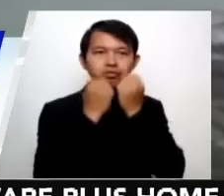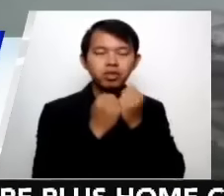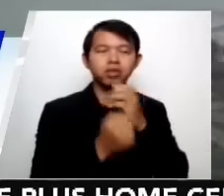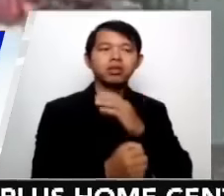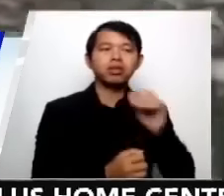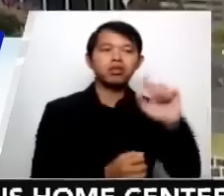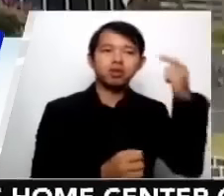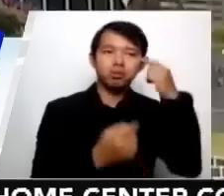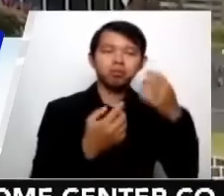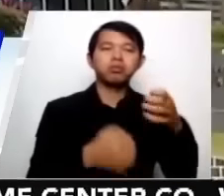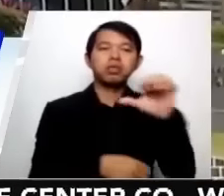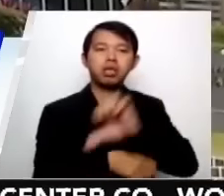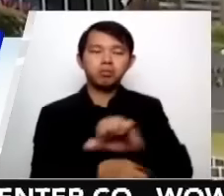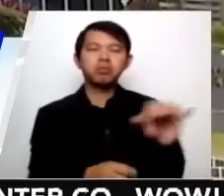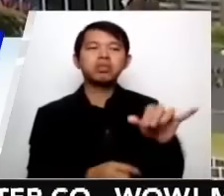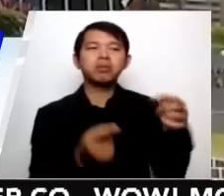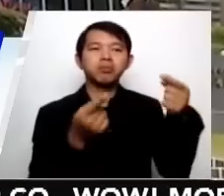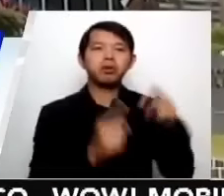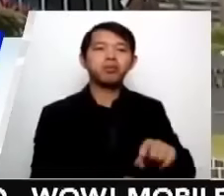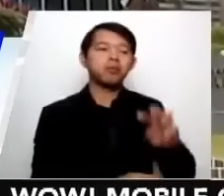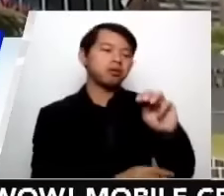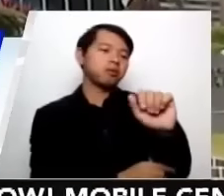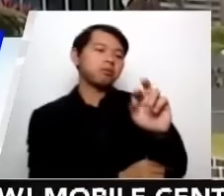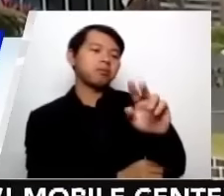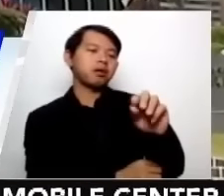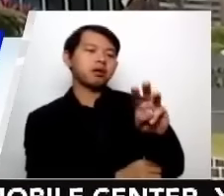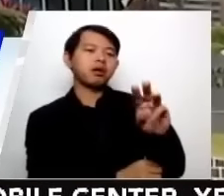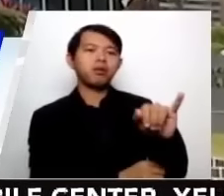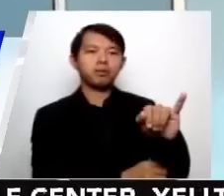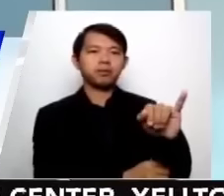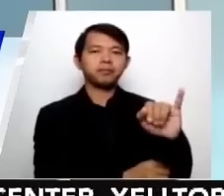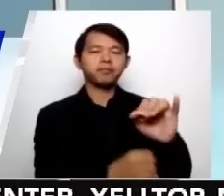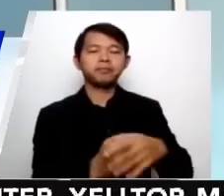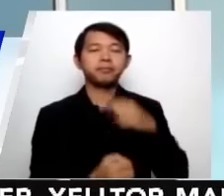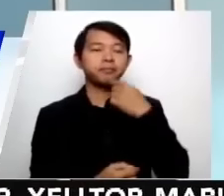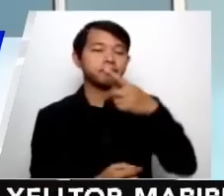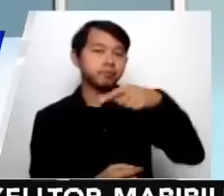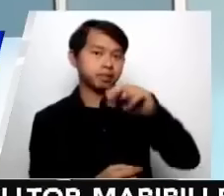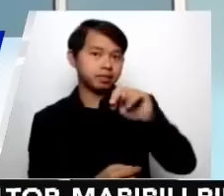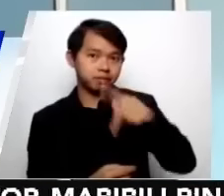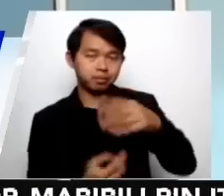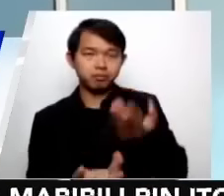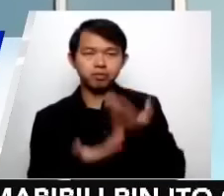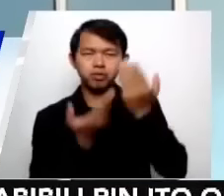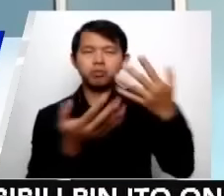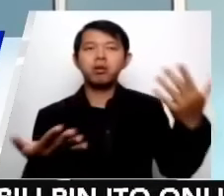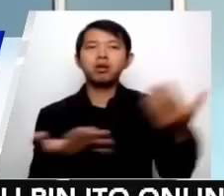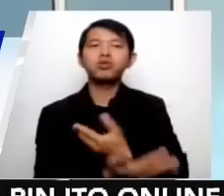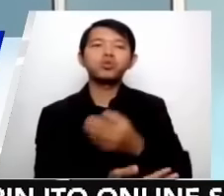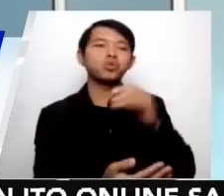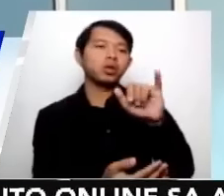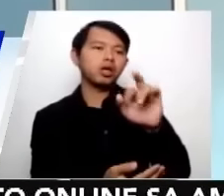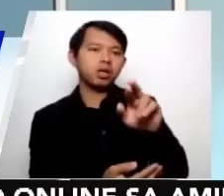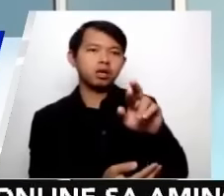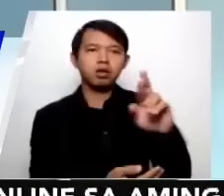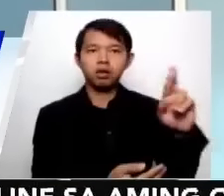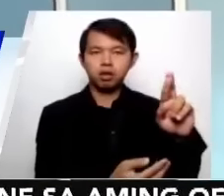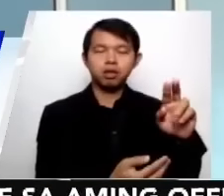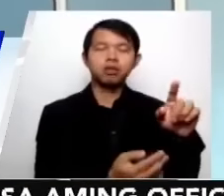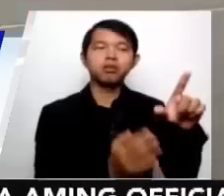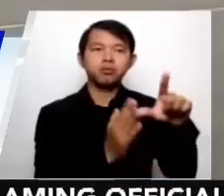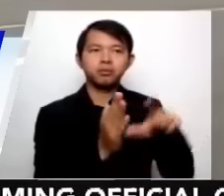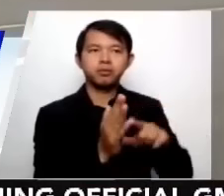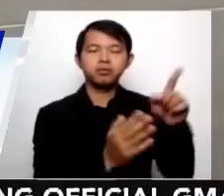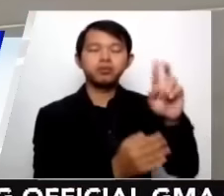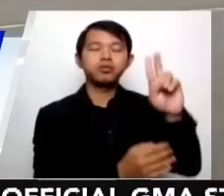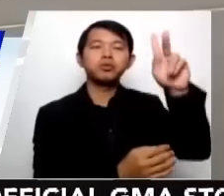Marawi Siege. Nitong February 27, isinumite ng PNP ang bagong amended IRR ng batas sa UP Law Center na